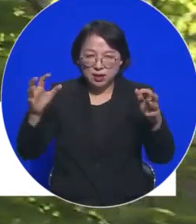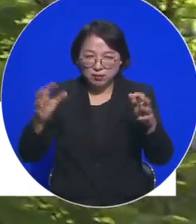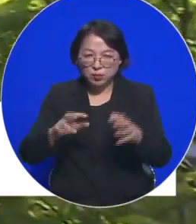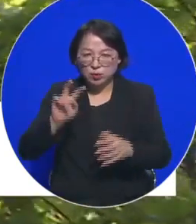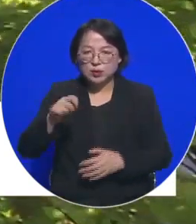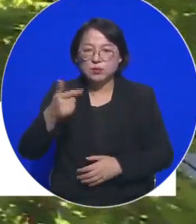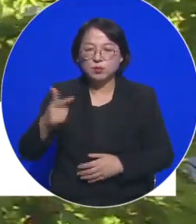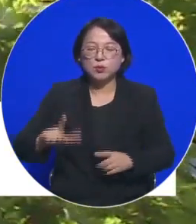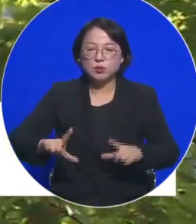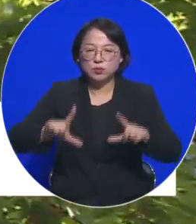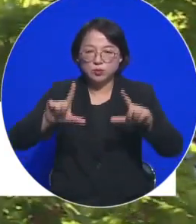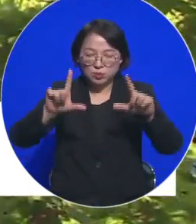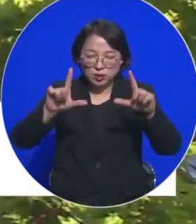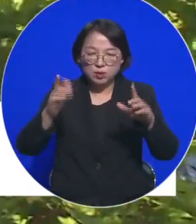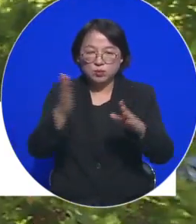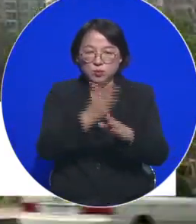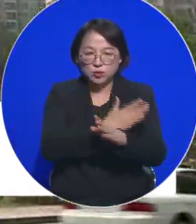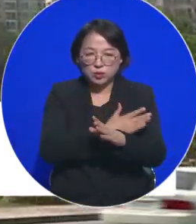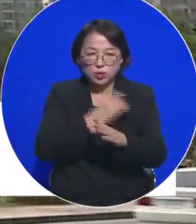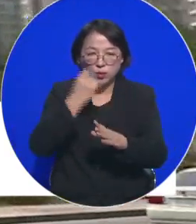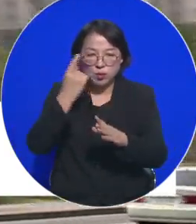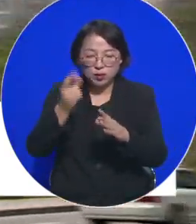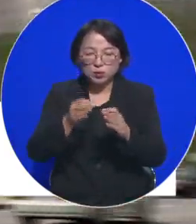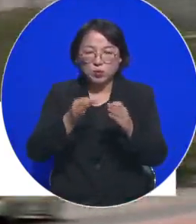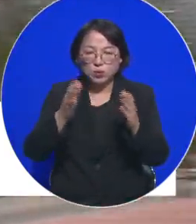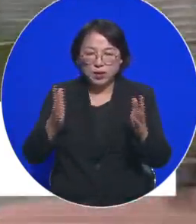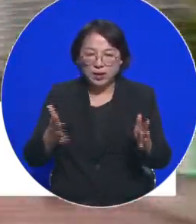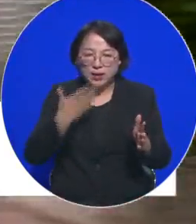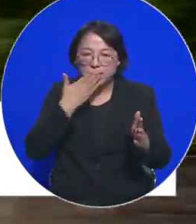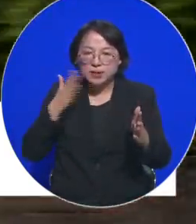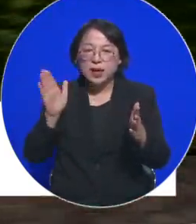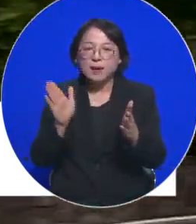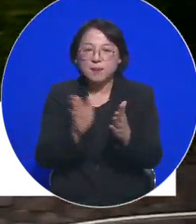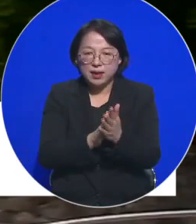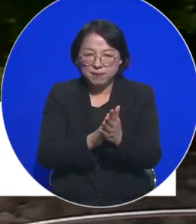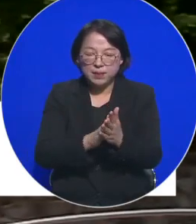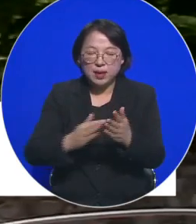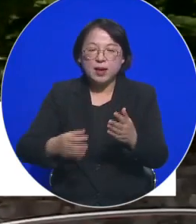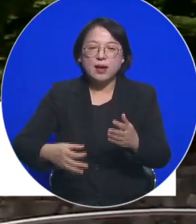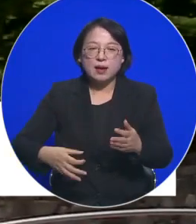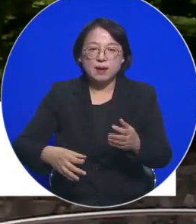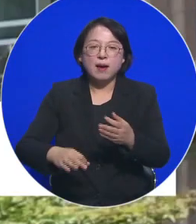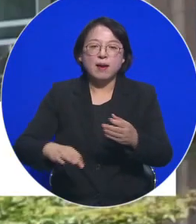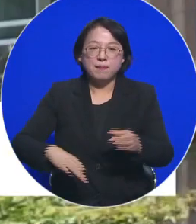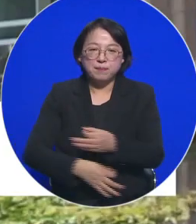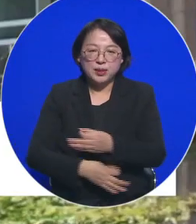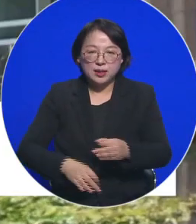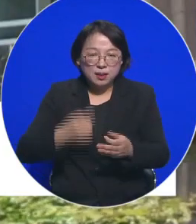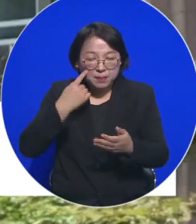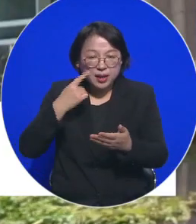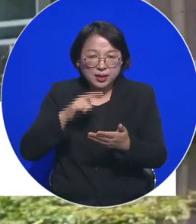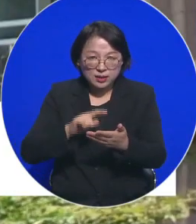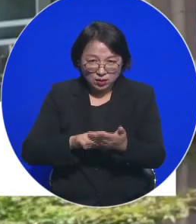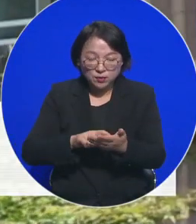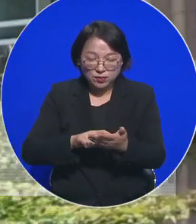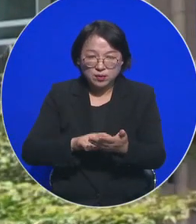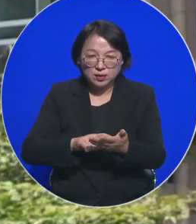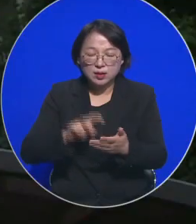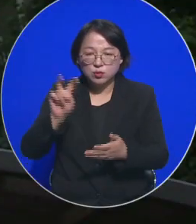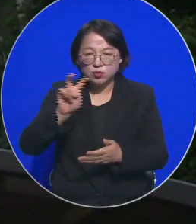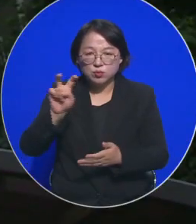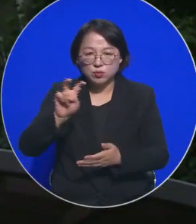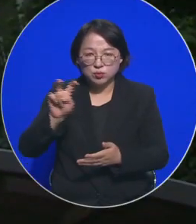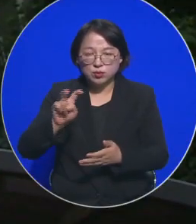26일부터 한 달간 입찰 담합과 회계비리 등 이상징후가 발견된 전국의 20개 단지를 선정해 조사한 뒤